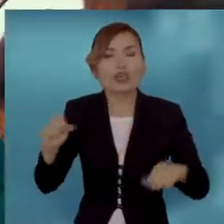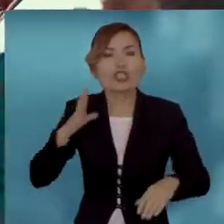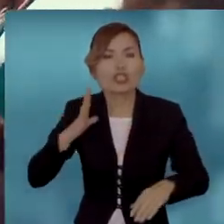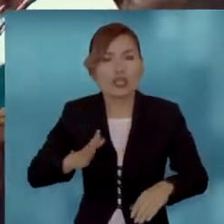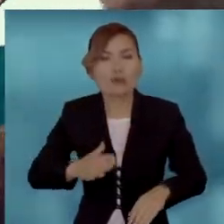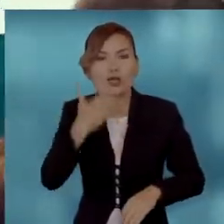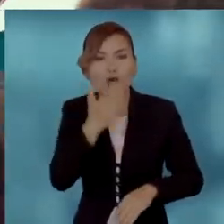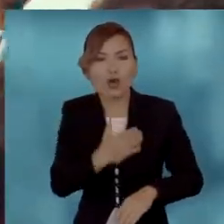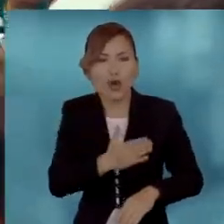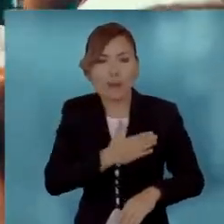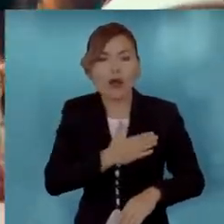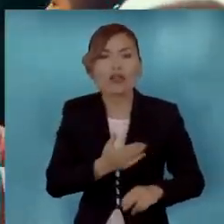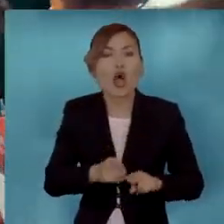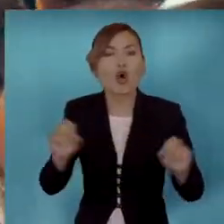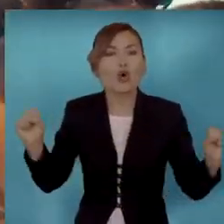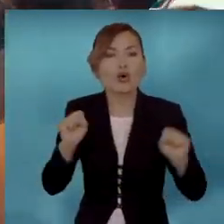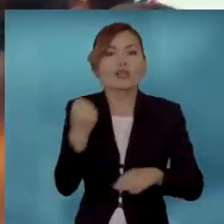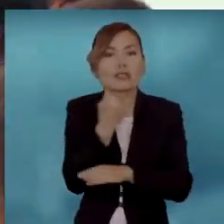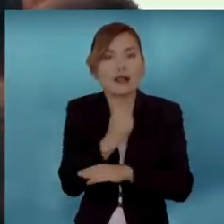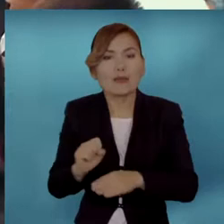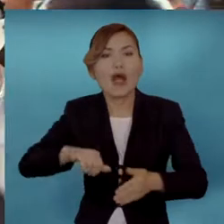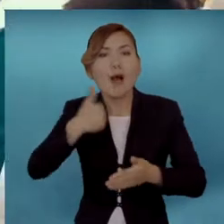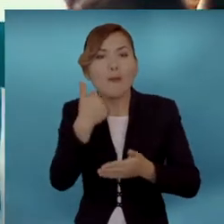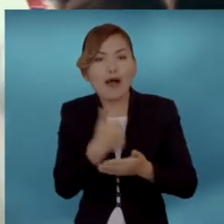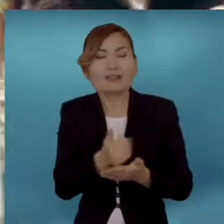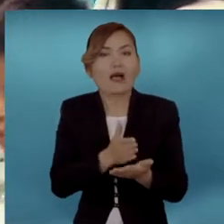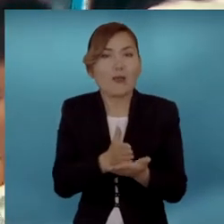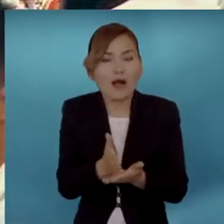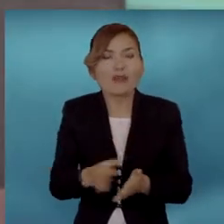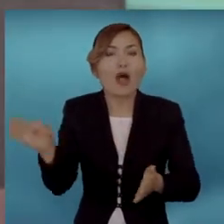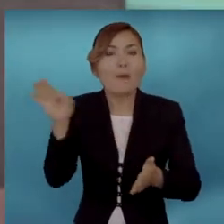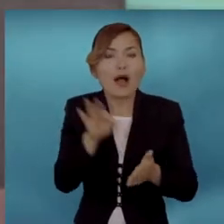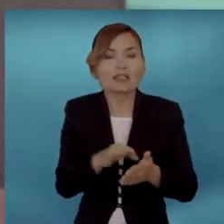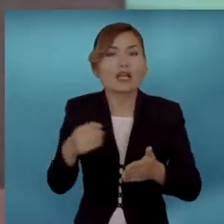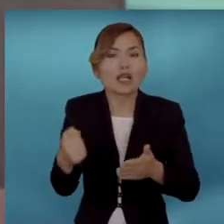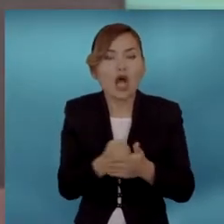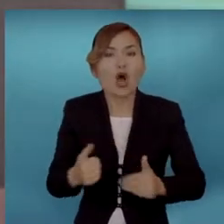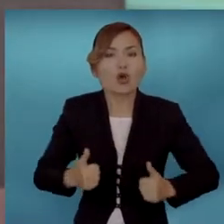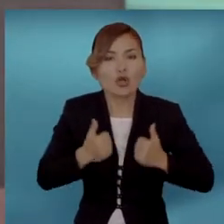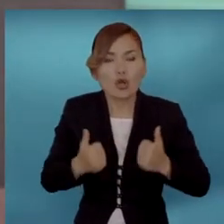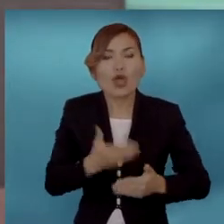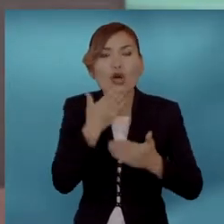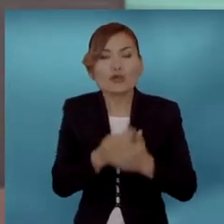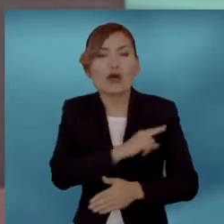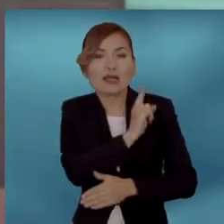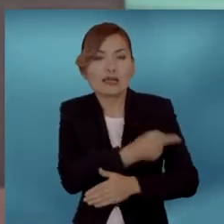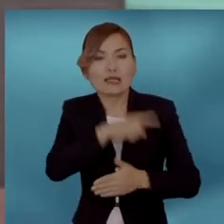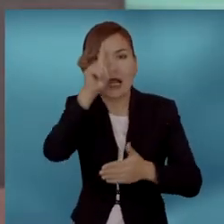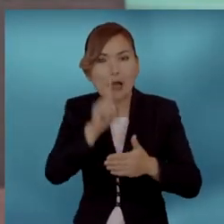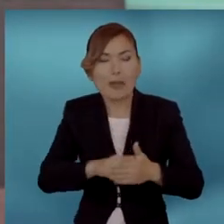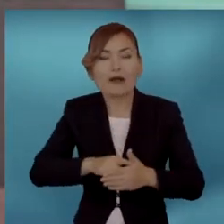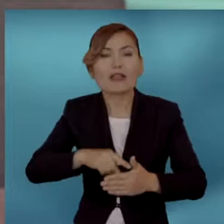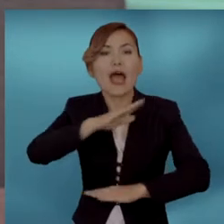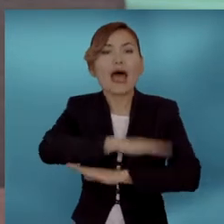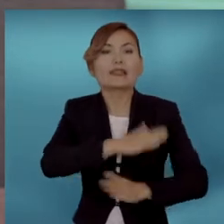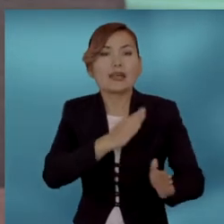ұстанымы мақсатқа ұмтылу, өз күшіне сену және тәртіп. Әр жеңіліс сені әрі қарай